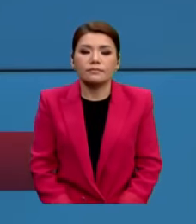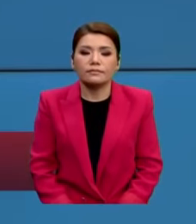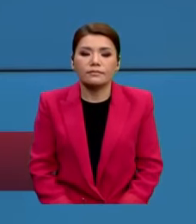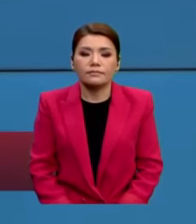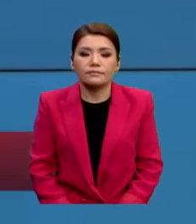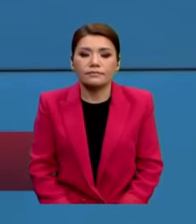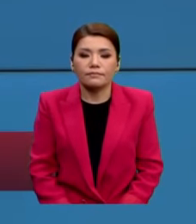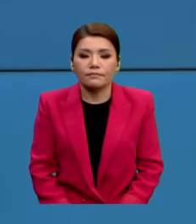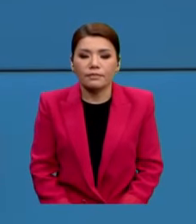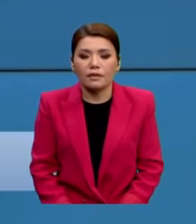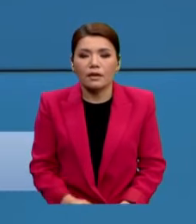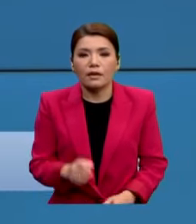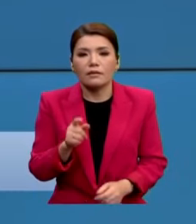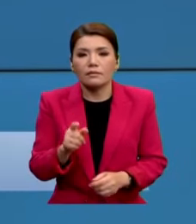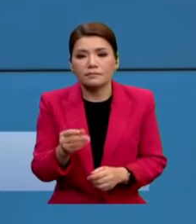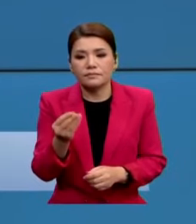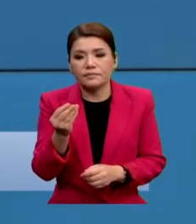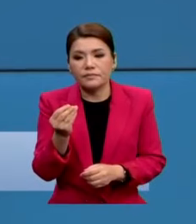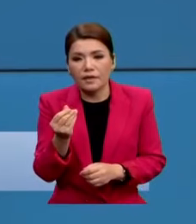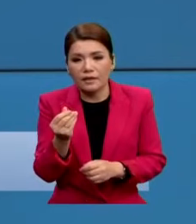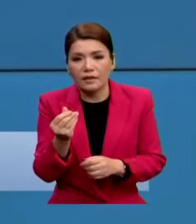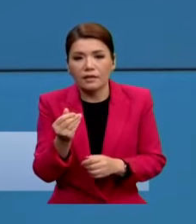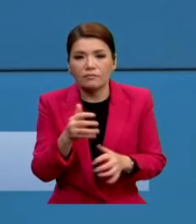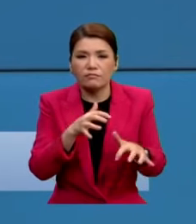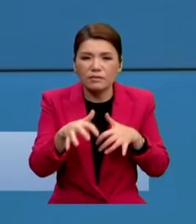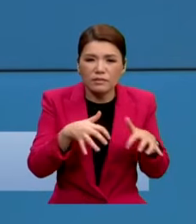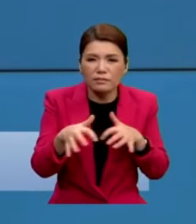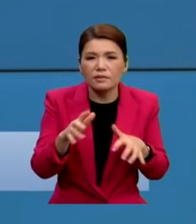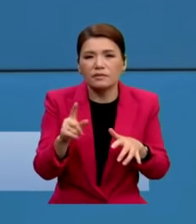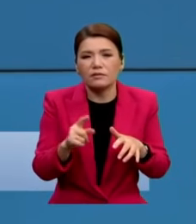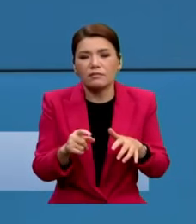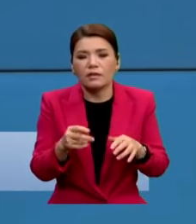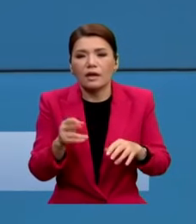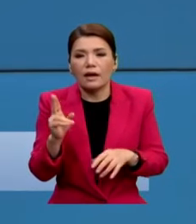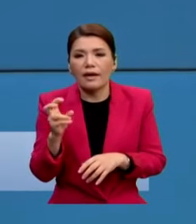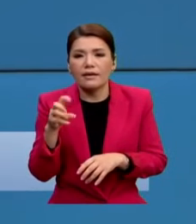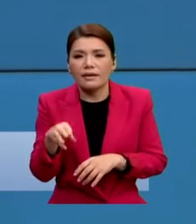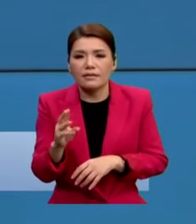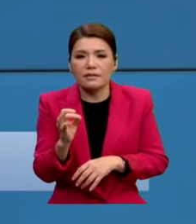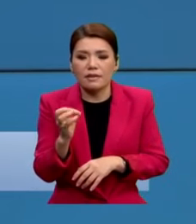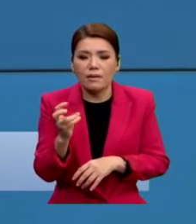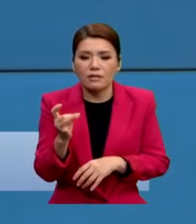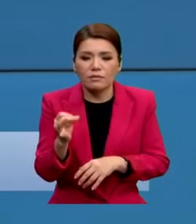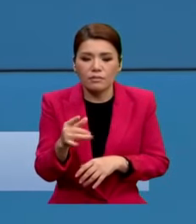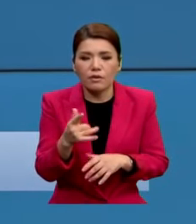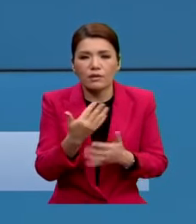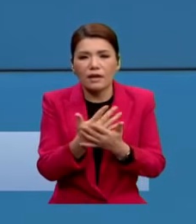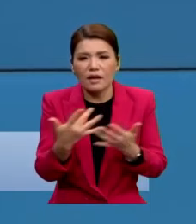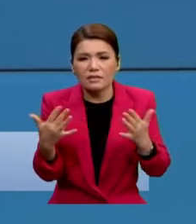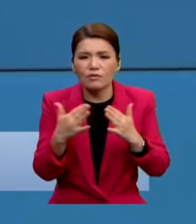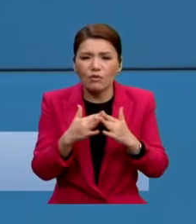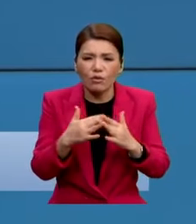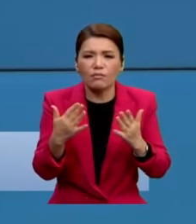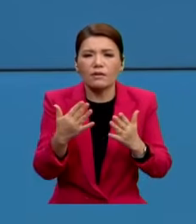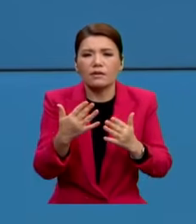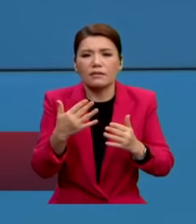На преступно добытые средства и прибыль от противоправных денег Карат Сатабалдыулы приобретал различные имущества, в том числе за